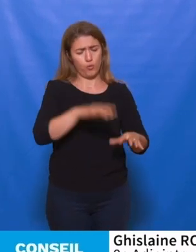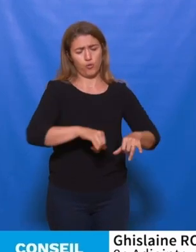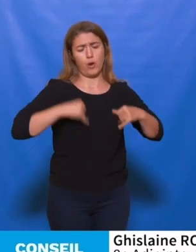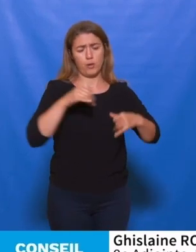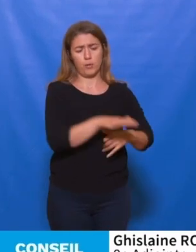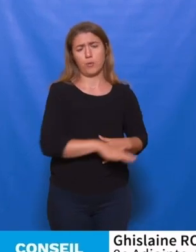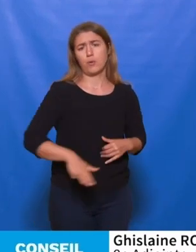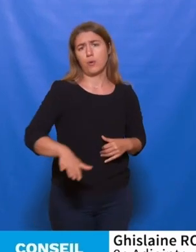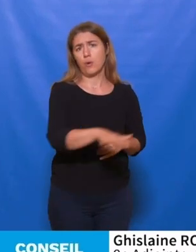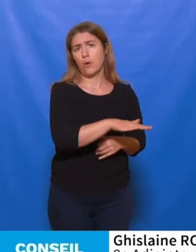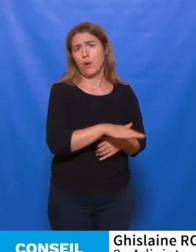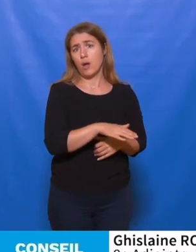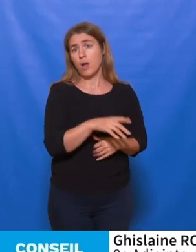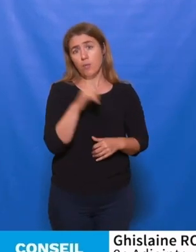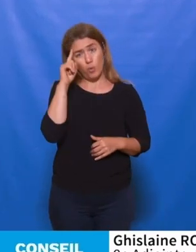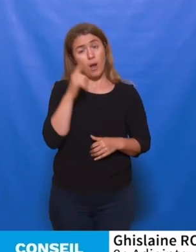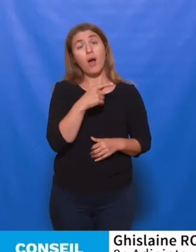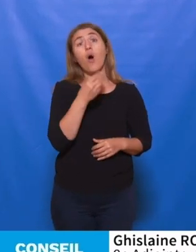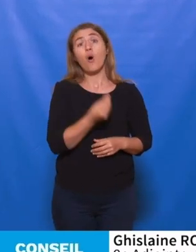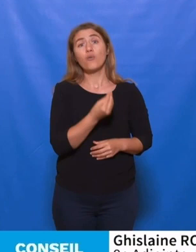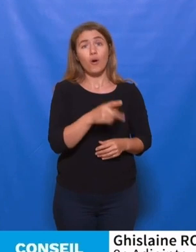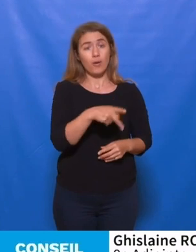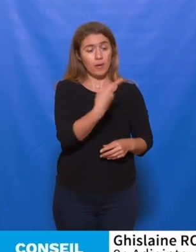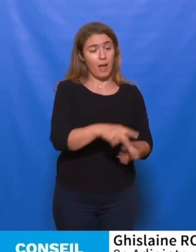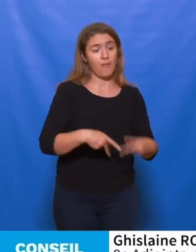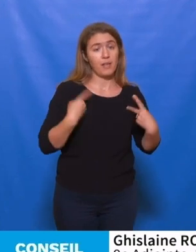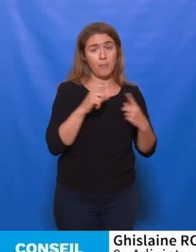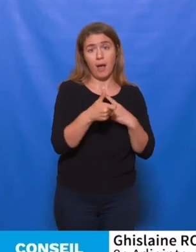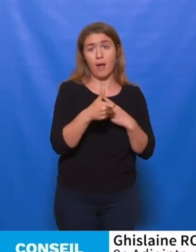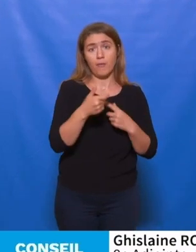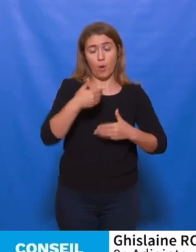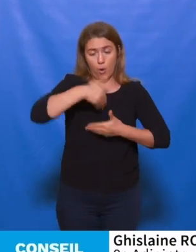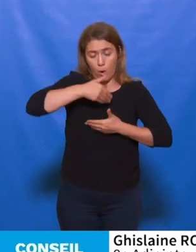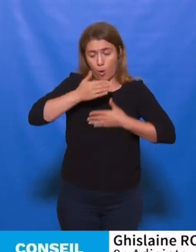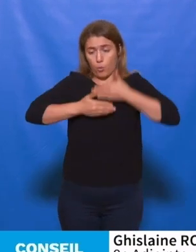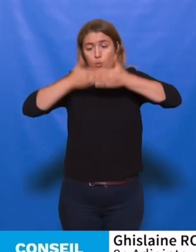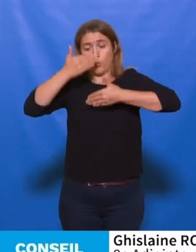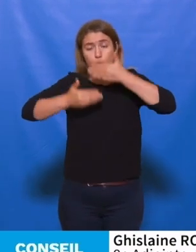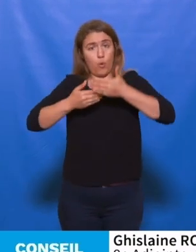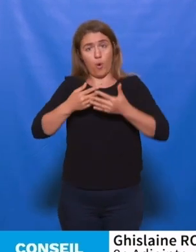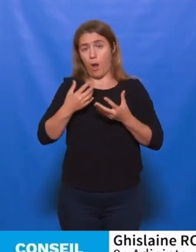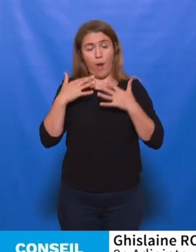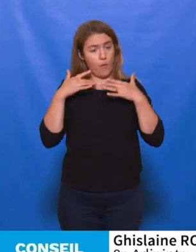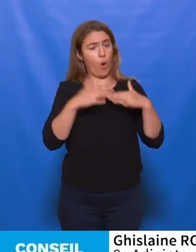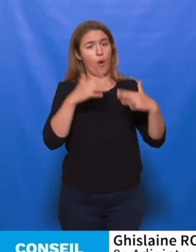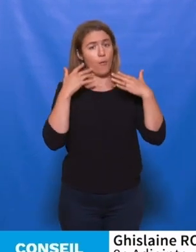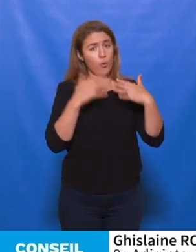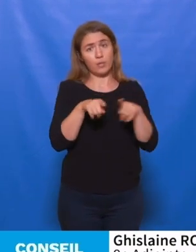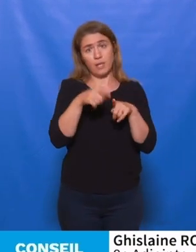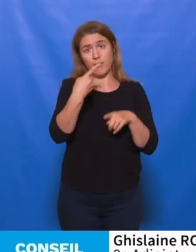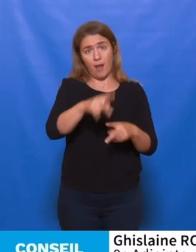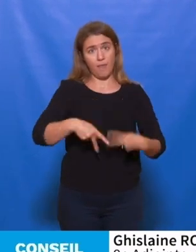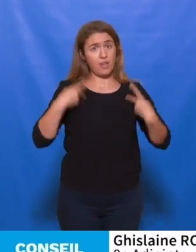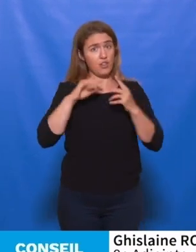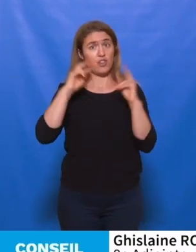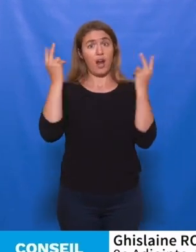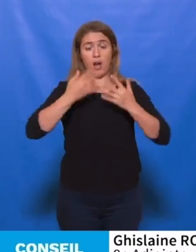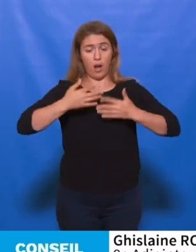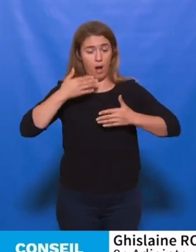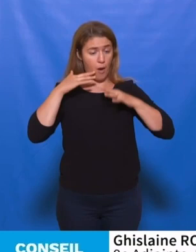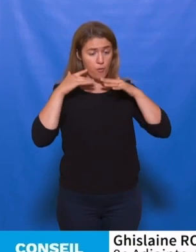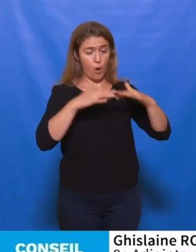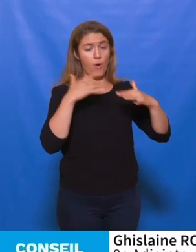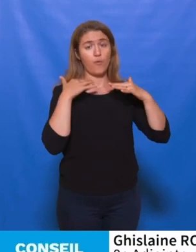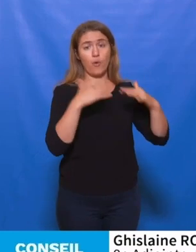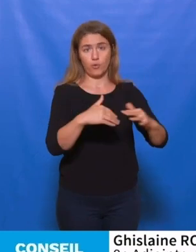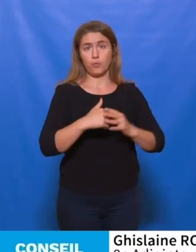des conditions de vie du jeune enfant sur son développement et au-delà sur son parcours de vie. À Nantes, nous ne lâchons rien,